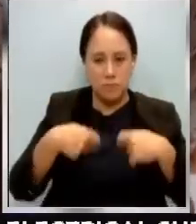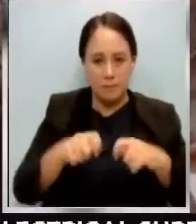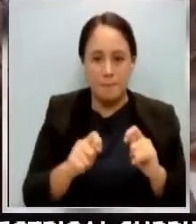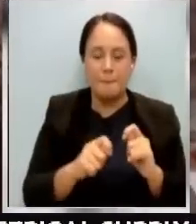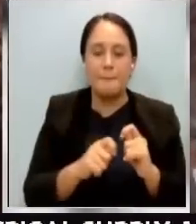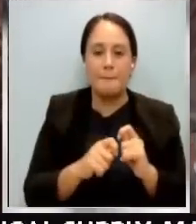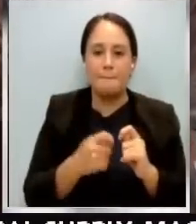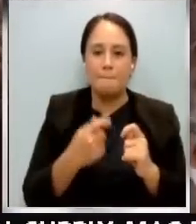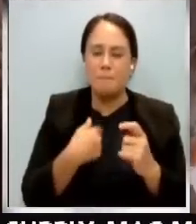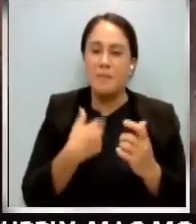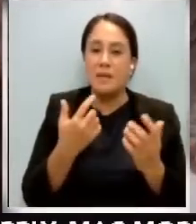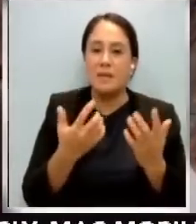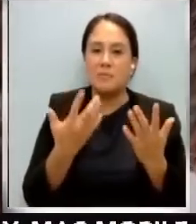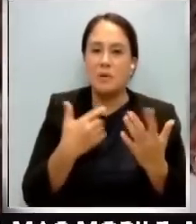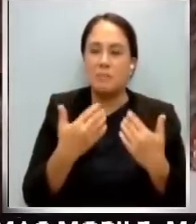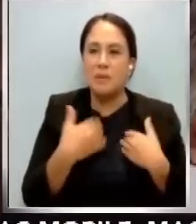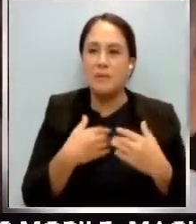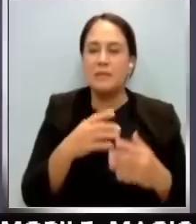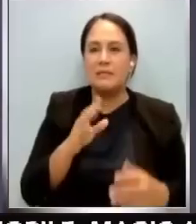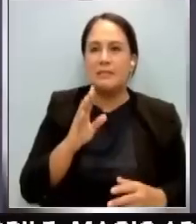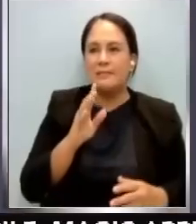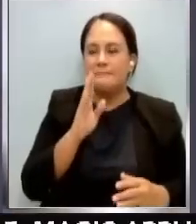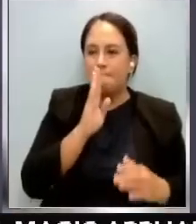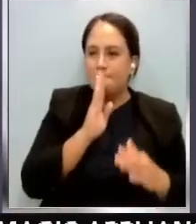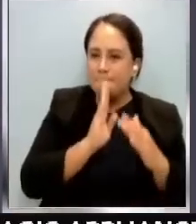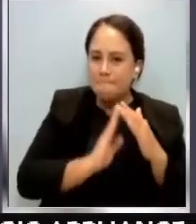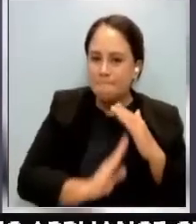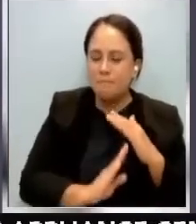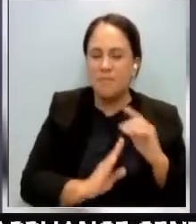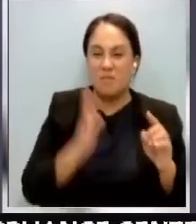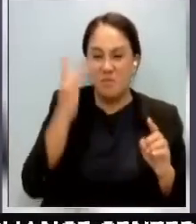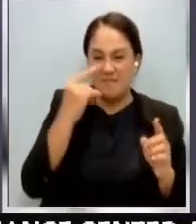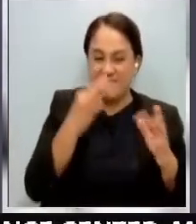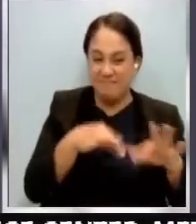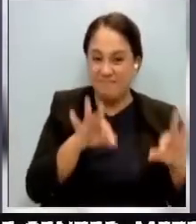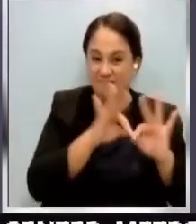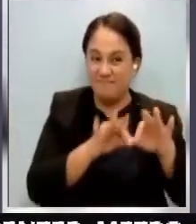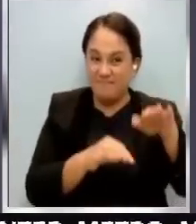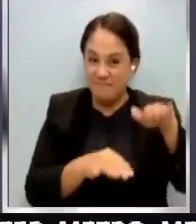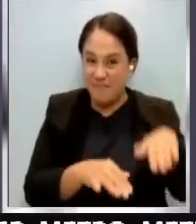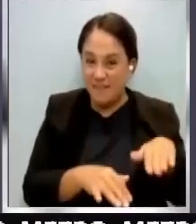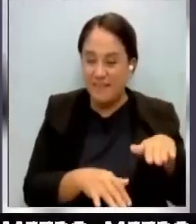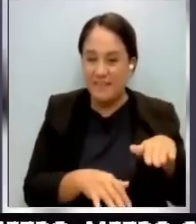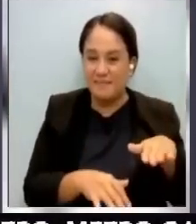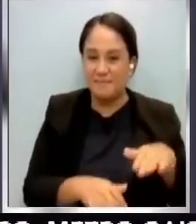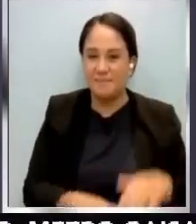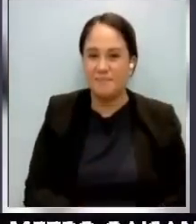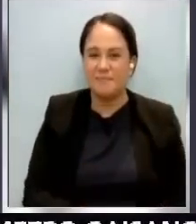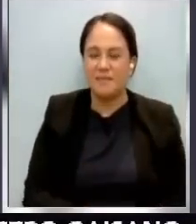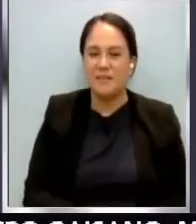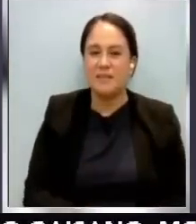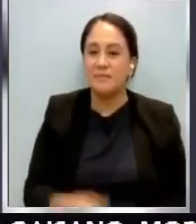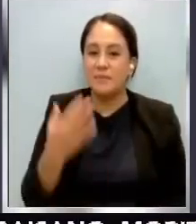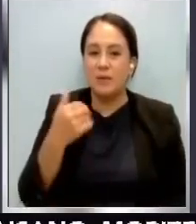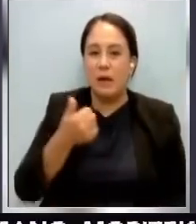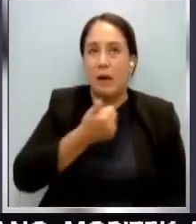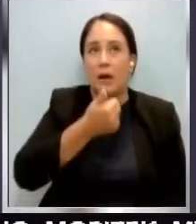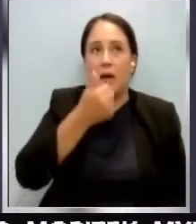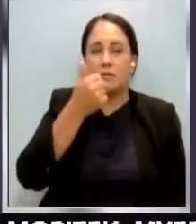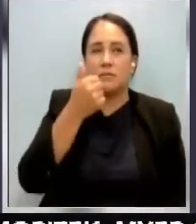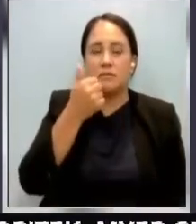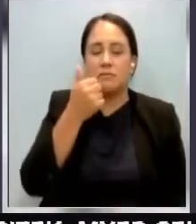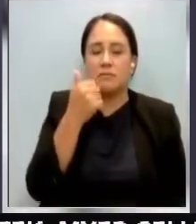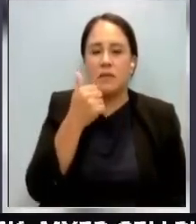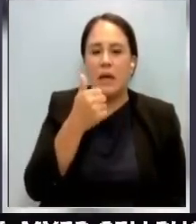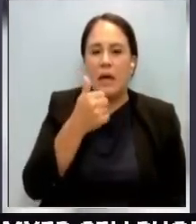alam mo yung magpakumbaba siya para dun sa bata. And ayoko pang, alam mo yung magsunog ng